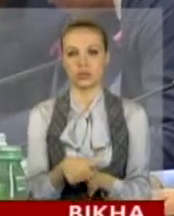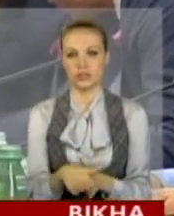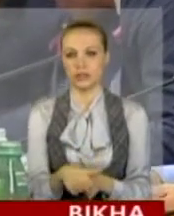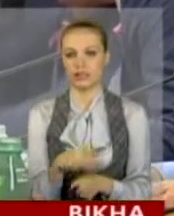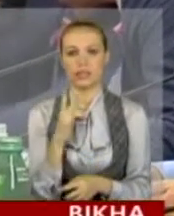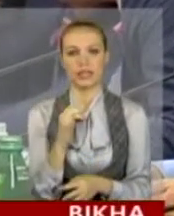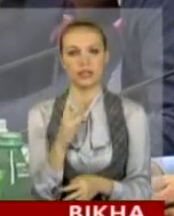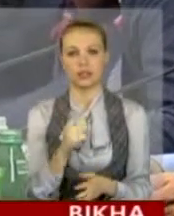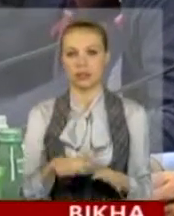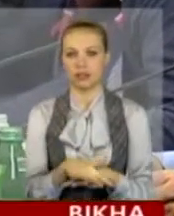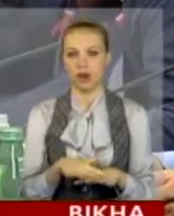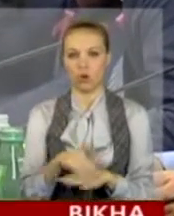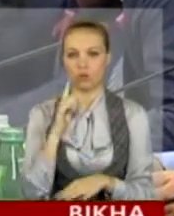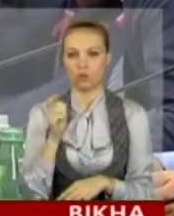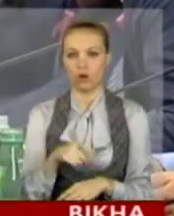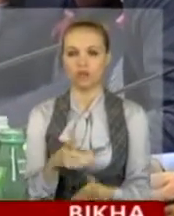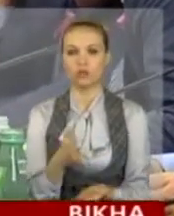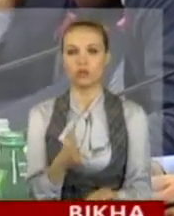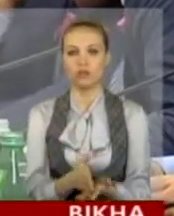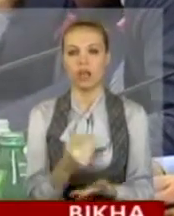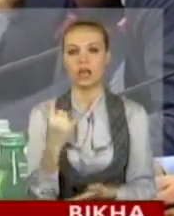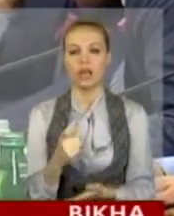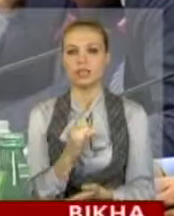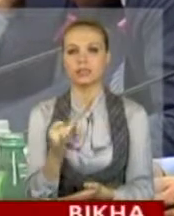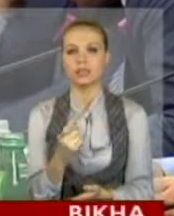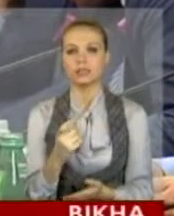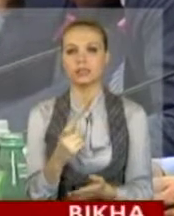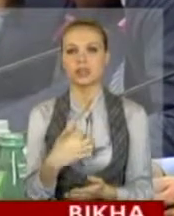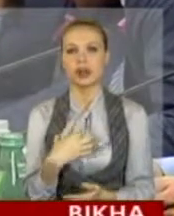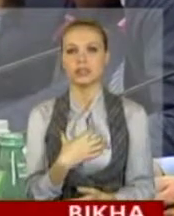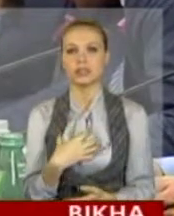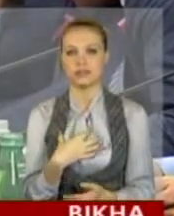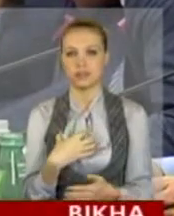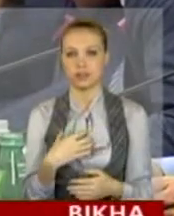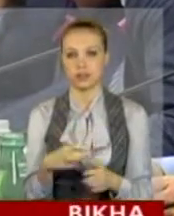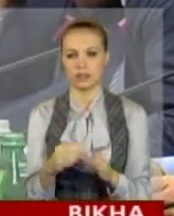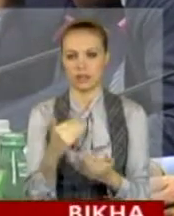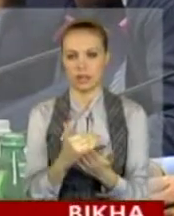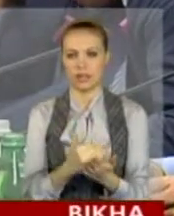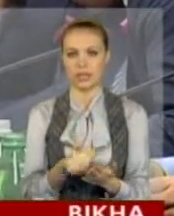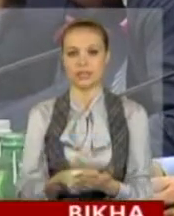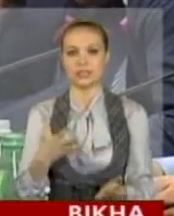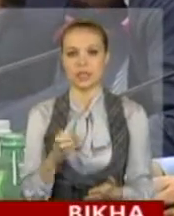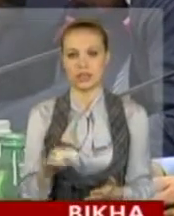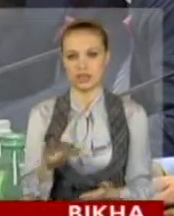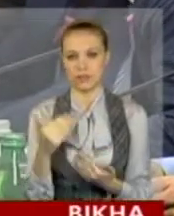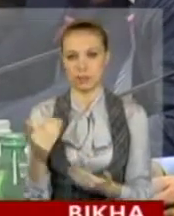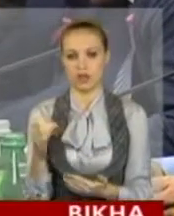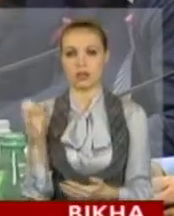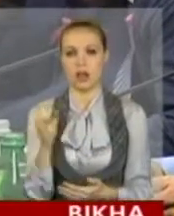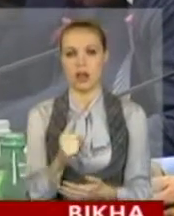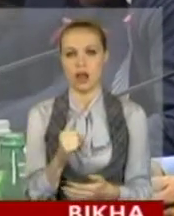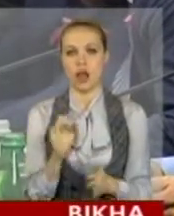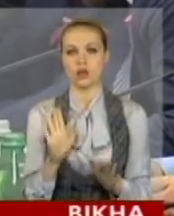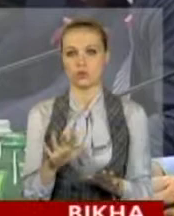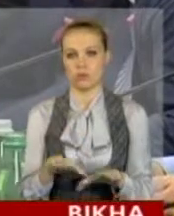не народом Украины, что является одним из основных критериев ценностей европейских, а